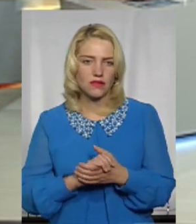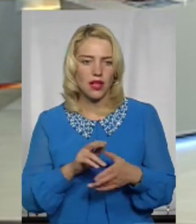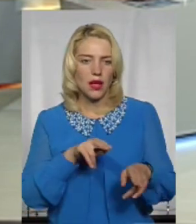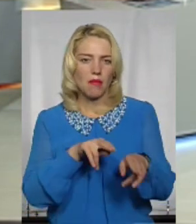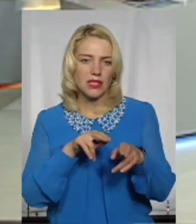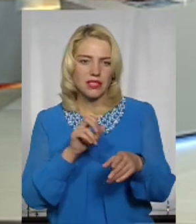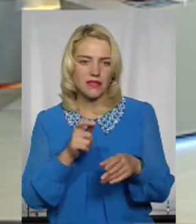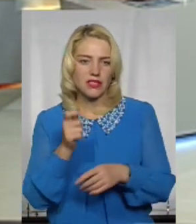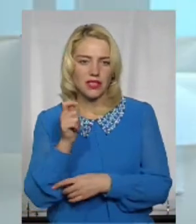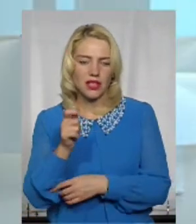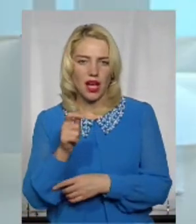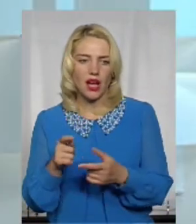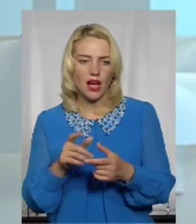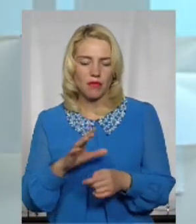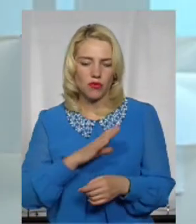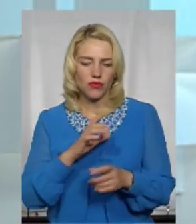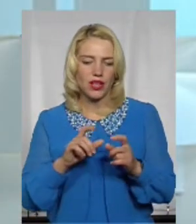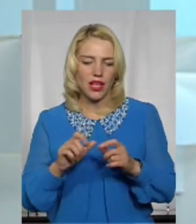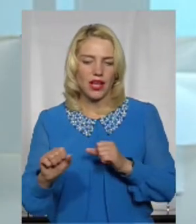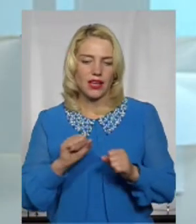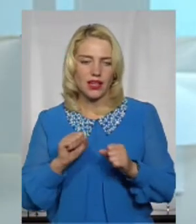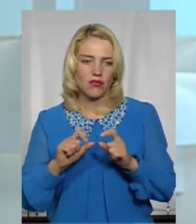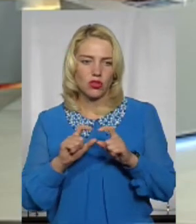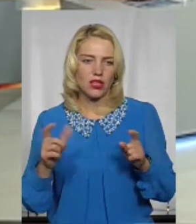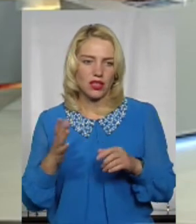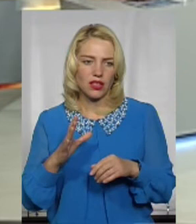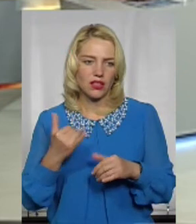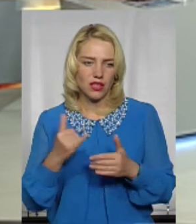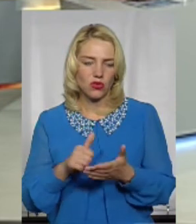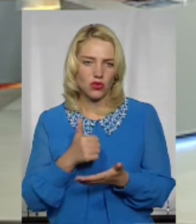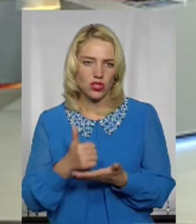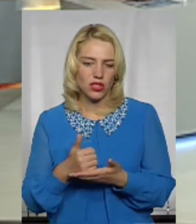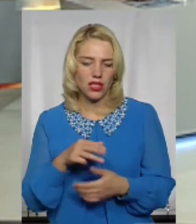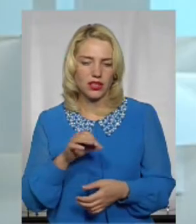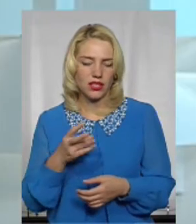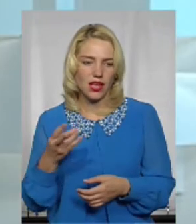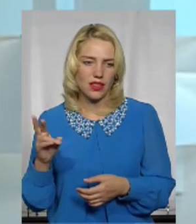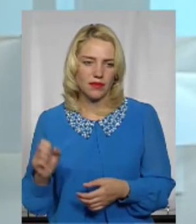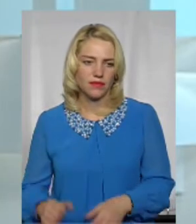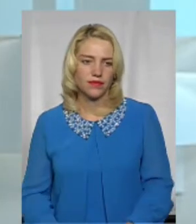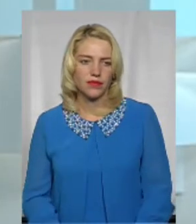рибалок, а був керівником департаменту, який нині очолює пані Тетяна, то було на початку